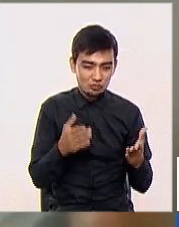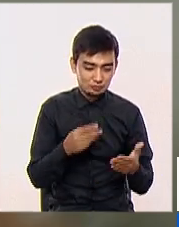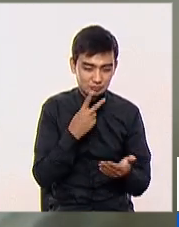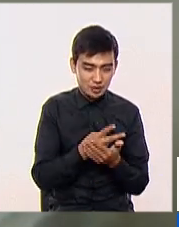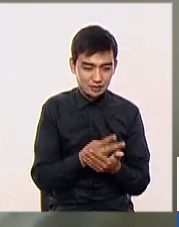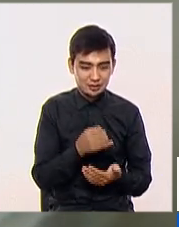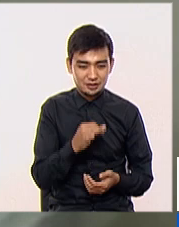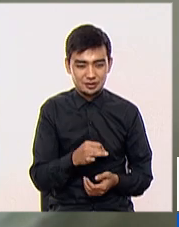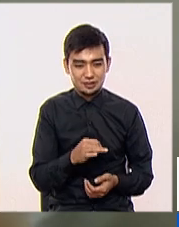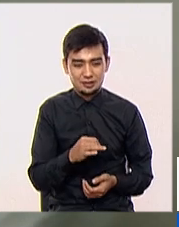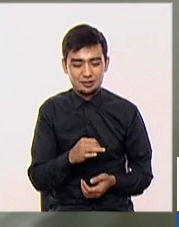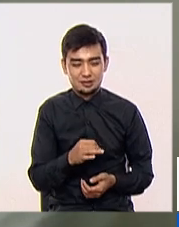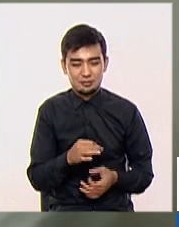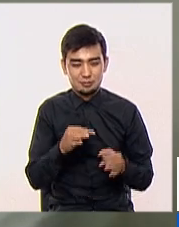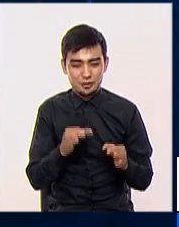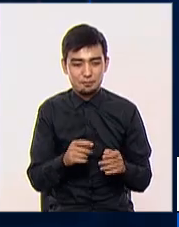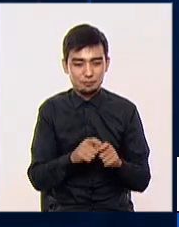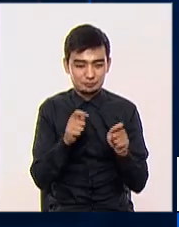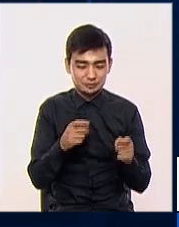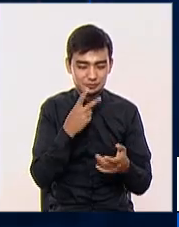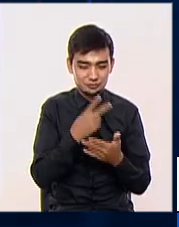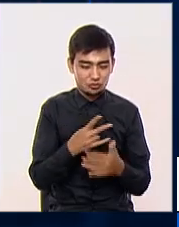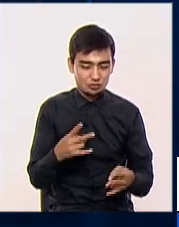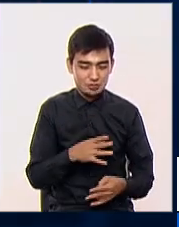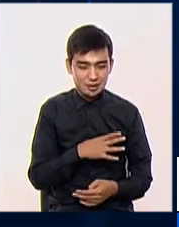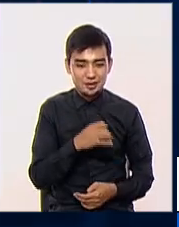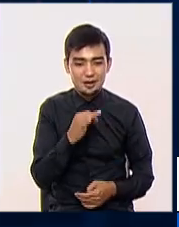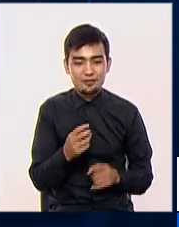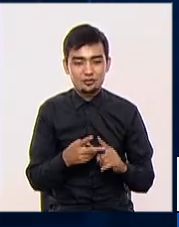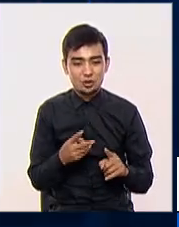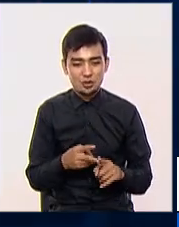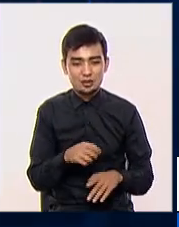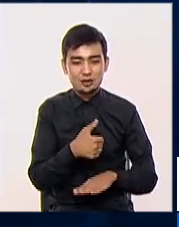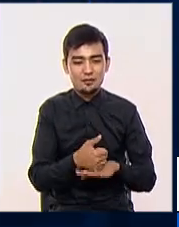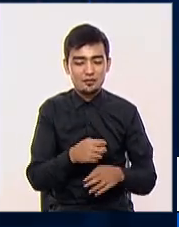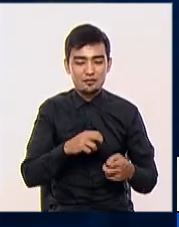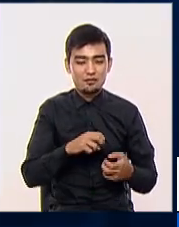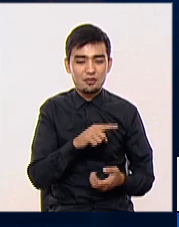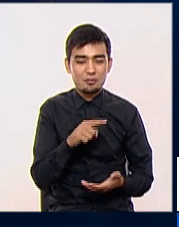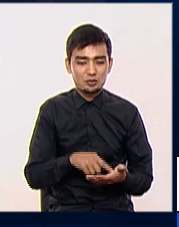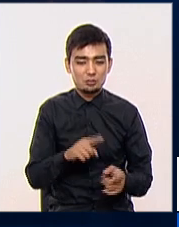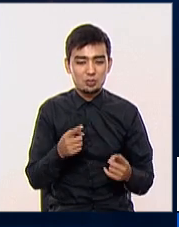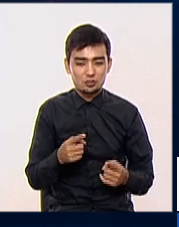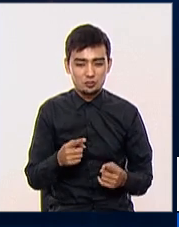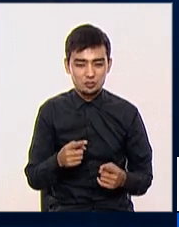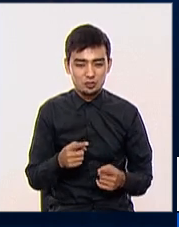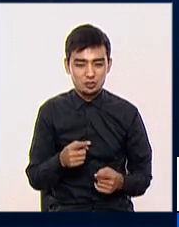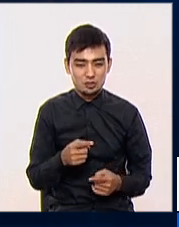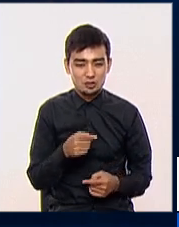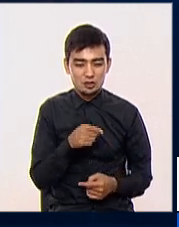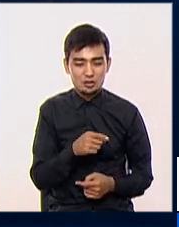должны быть пропорциональные, правильные, прозрачные. Также второй глобальный вопрос, почему у